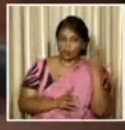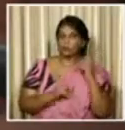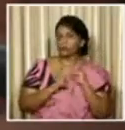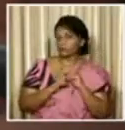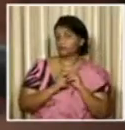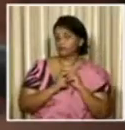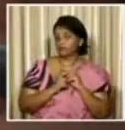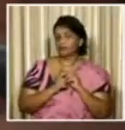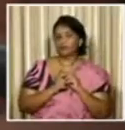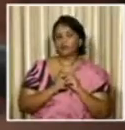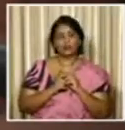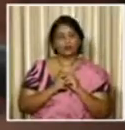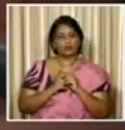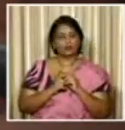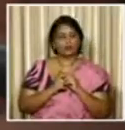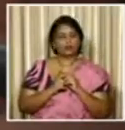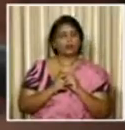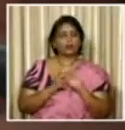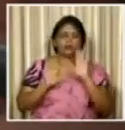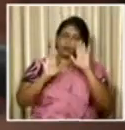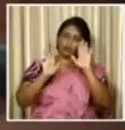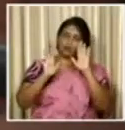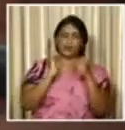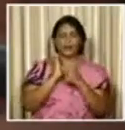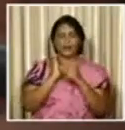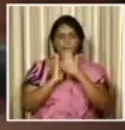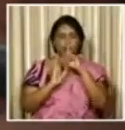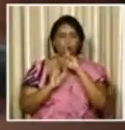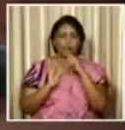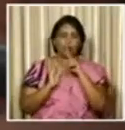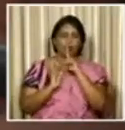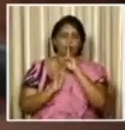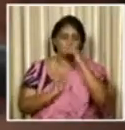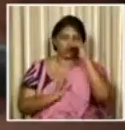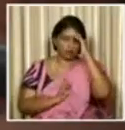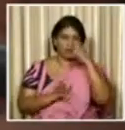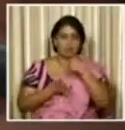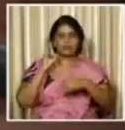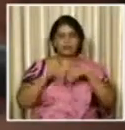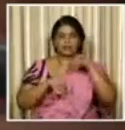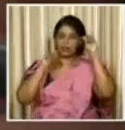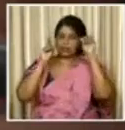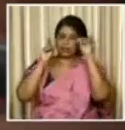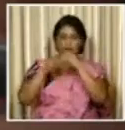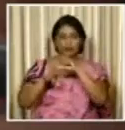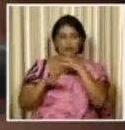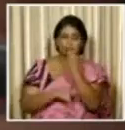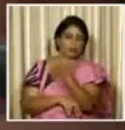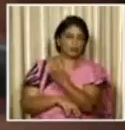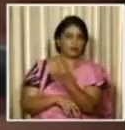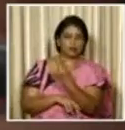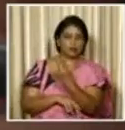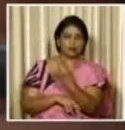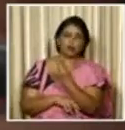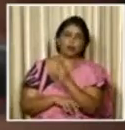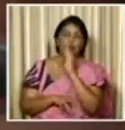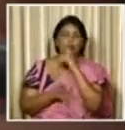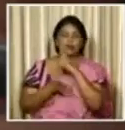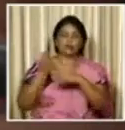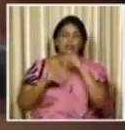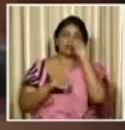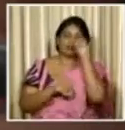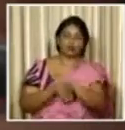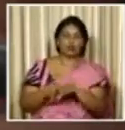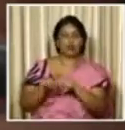පැහැදිලි එතකොට රයිට් අපි තාවකාලික හිතමු හරි කතානායකවරයා ඡන්ද නොදුන්නු දෙන්න ඡන්ද දුන්නා ලෙස සැලකුණා කියලා ව්‍යවස්ථාව